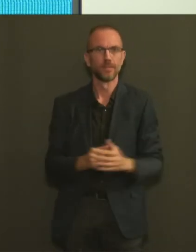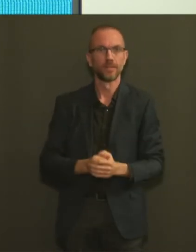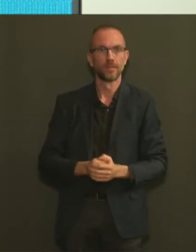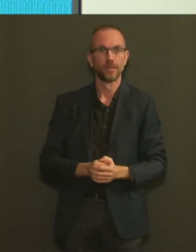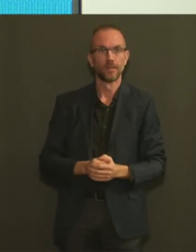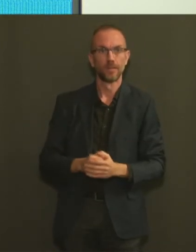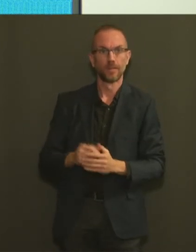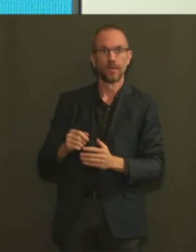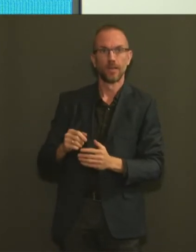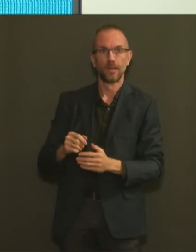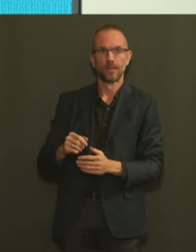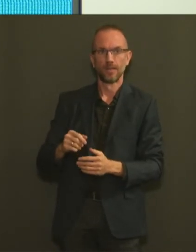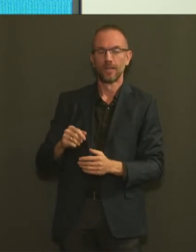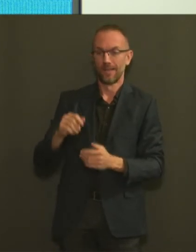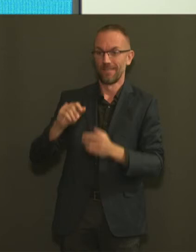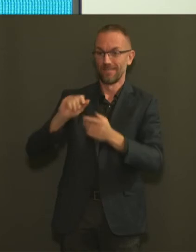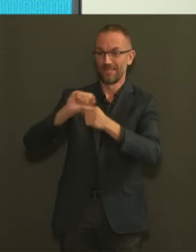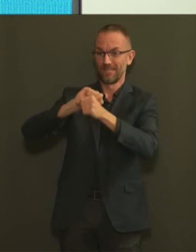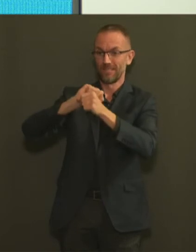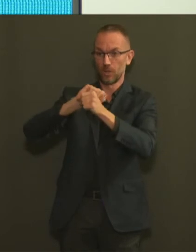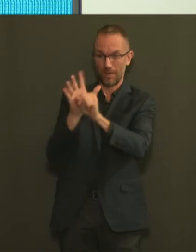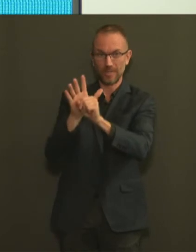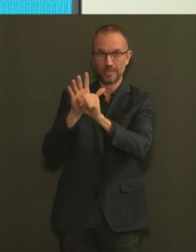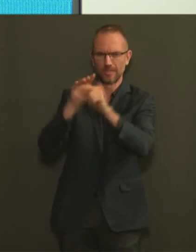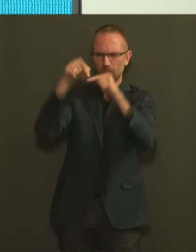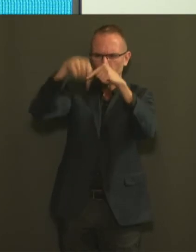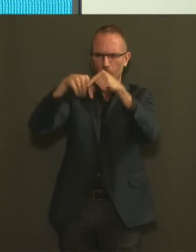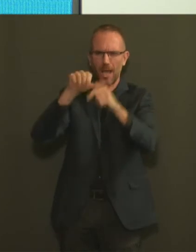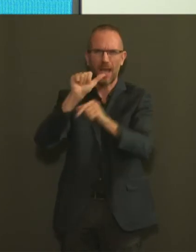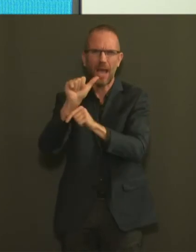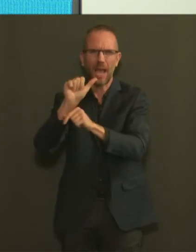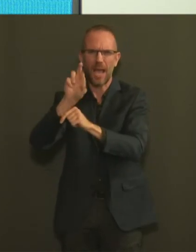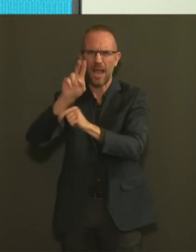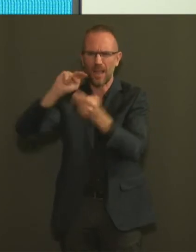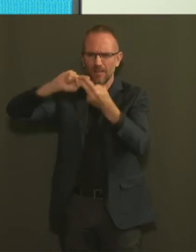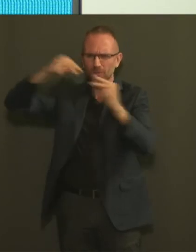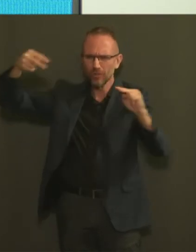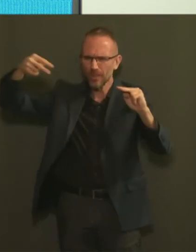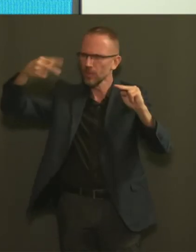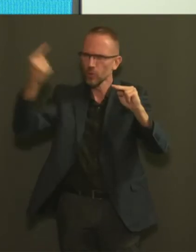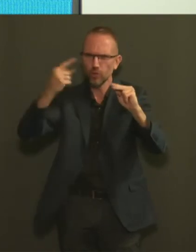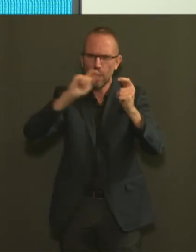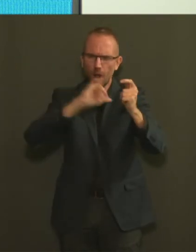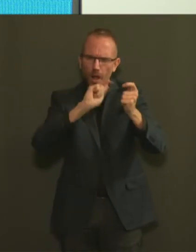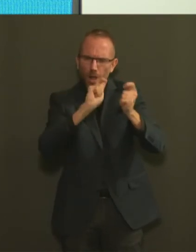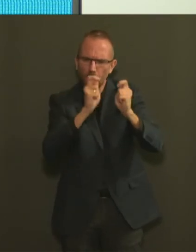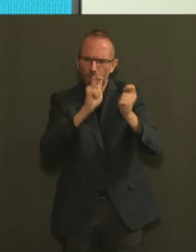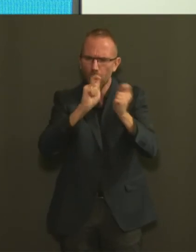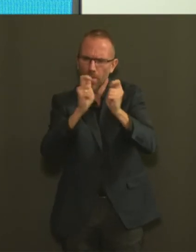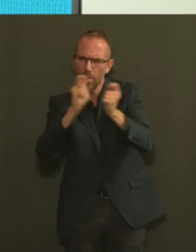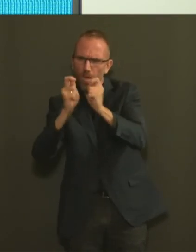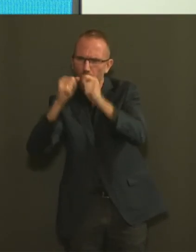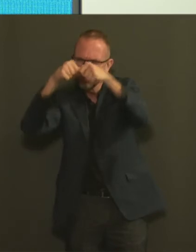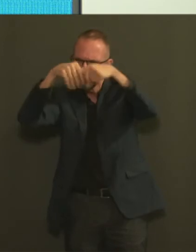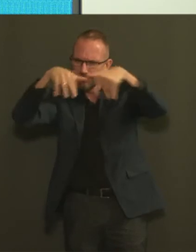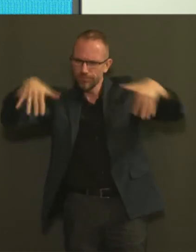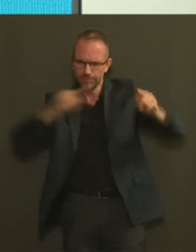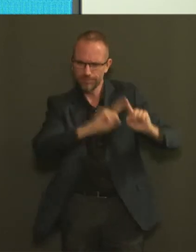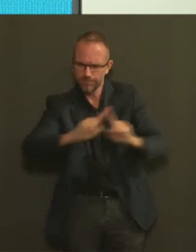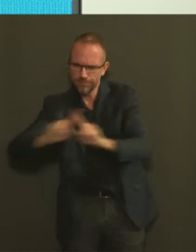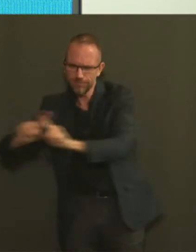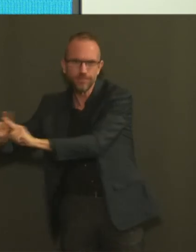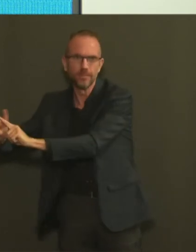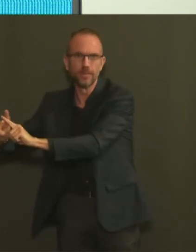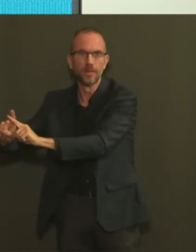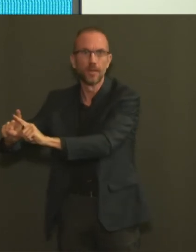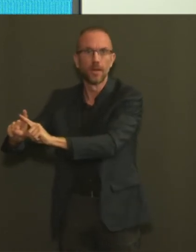de nouvelles variantes constamment que certaines de ces variantes apparaissent brièvement et puis disparaissent à